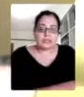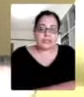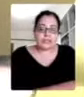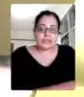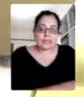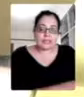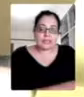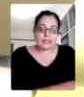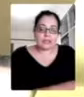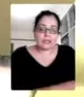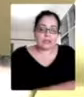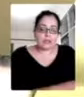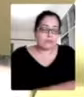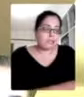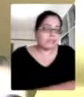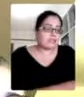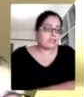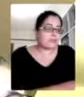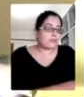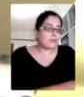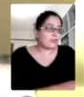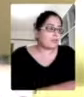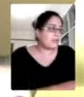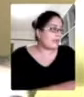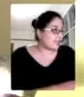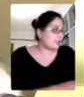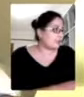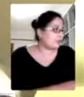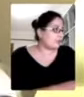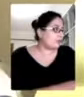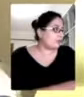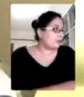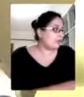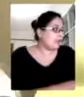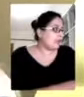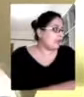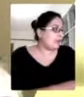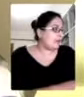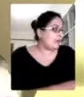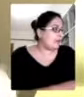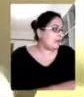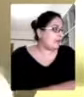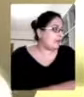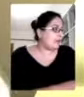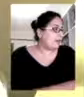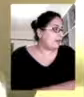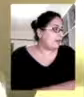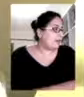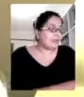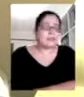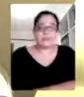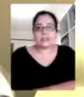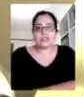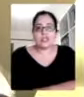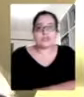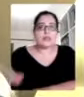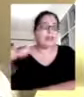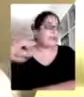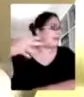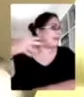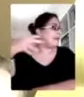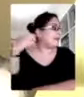kullanıcı olarak ekleme yapmak istiyorum. Siz bu tarz yorumlara açık olduğunuz için Tabii. rahatlıkla